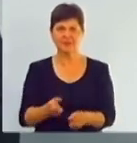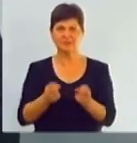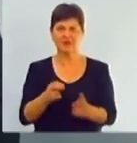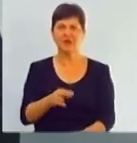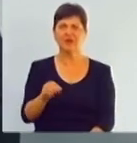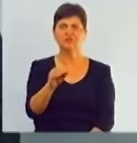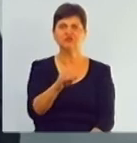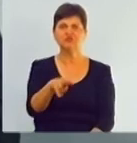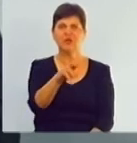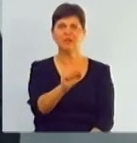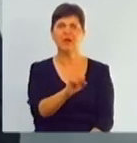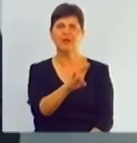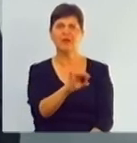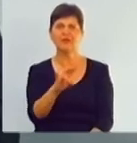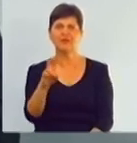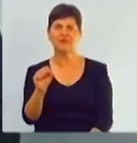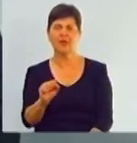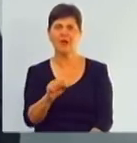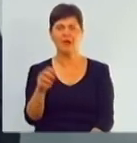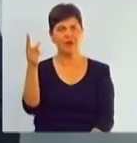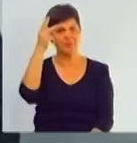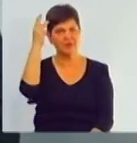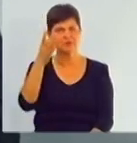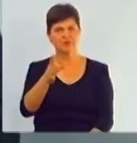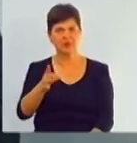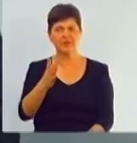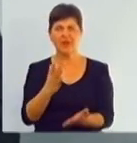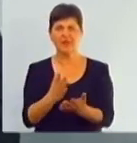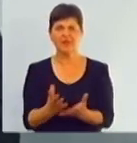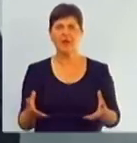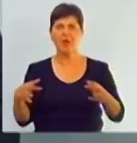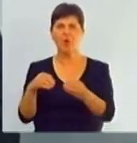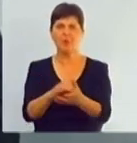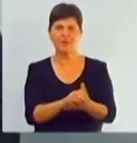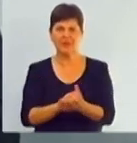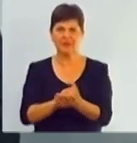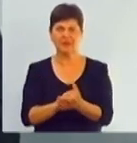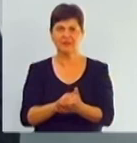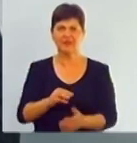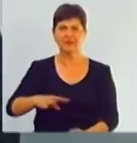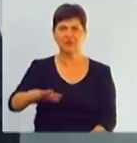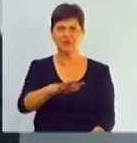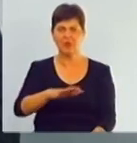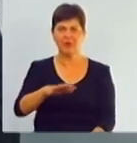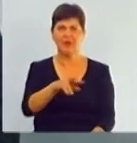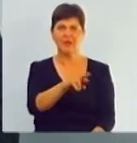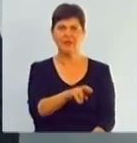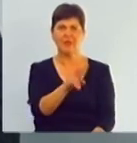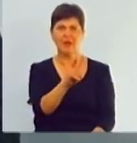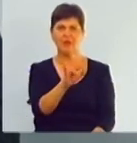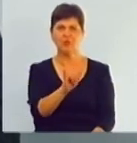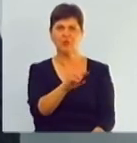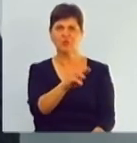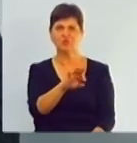Хмельницького району. Є ще в Якушинецькій об'єднаній територіальній громаді оперативно-рятувальна частина. Там підрозділ обслуговує 7 сіл, у